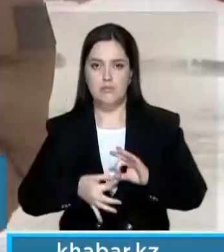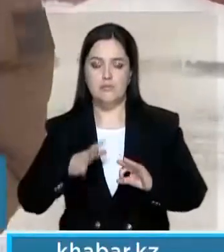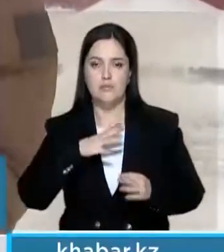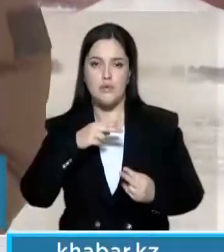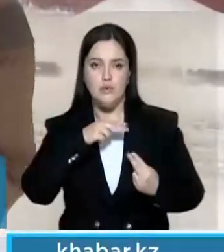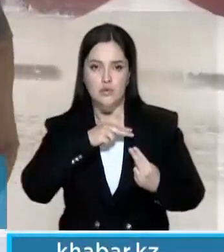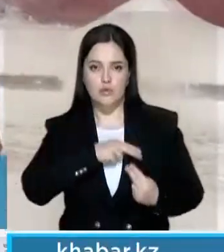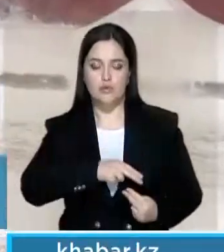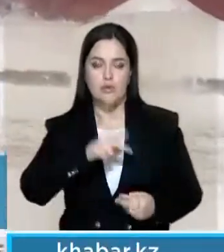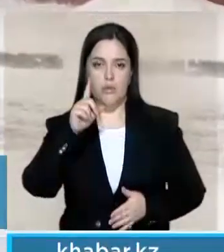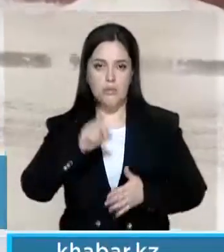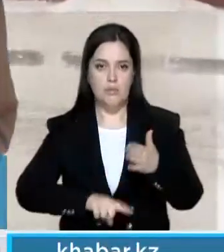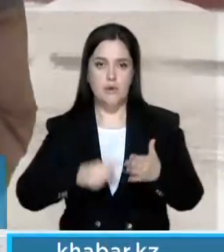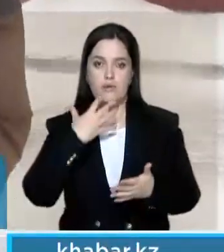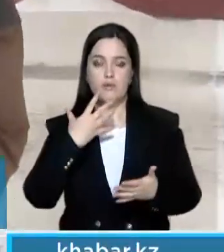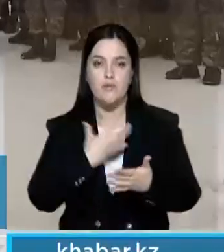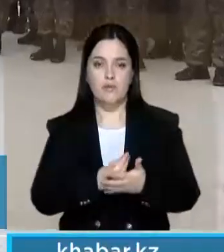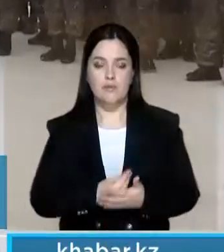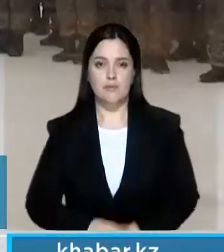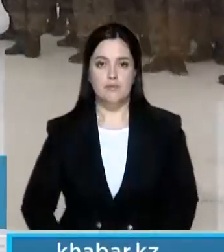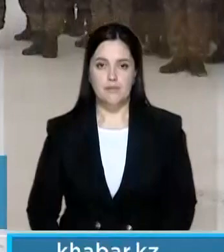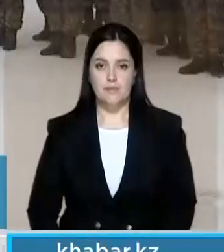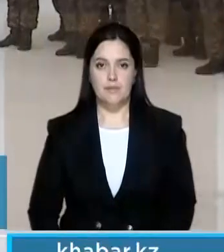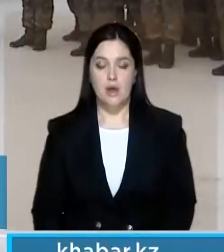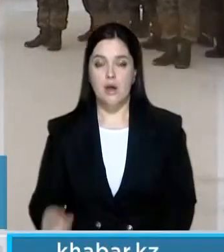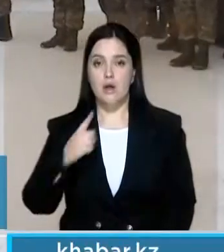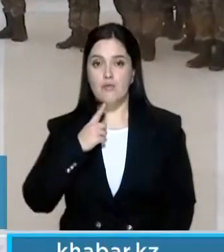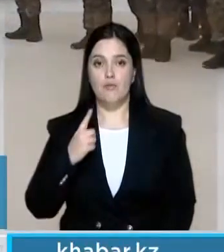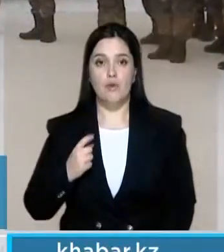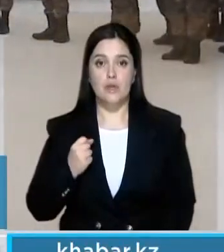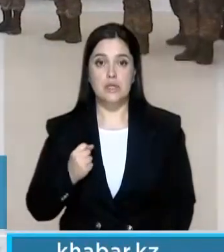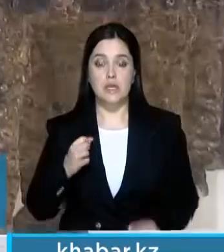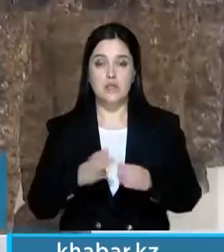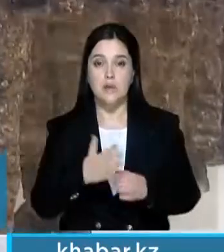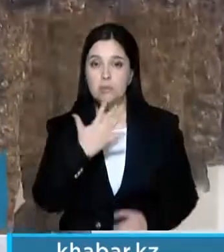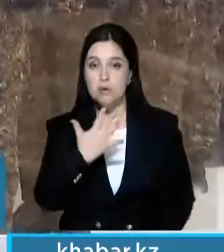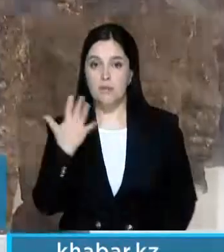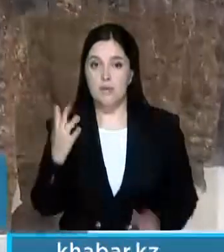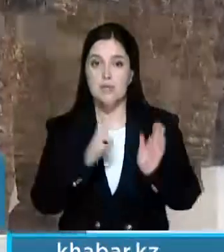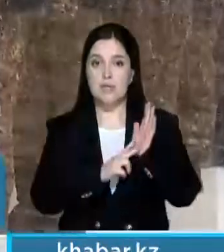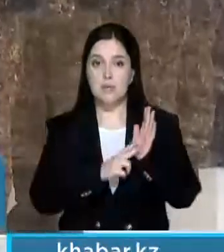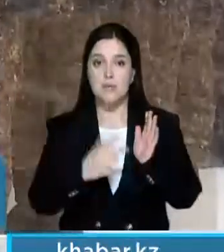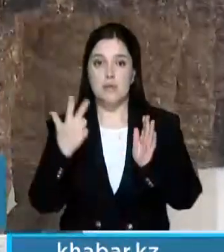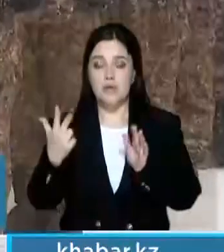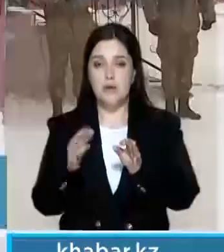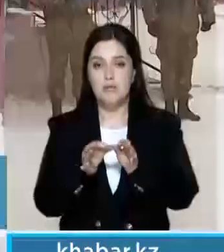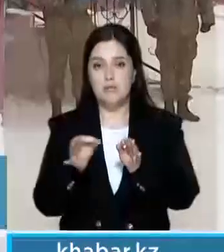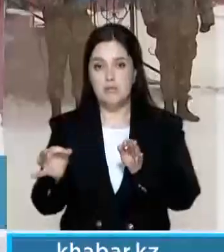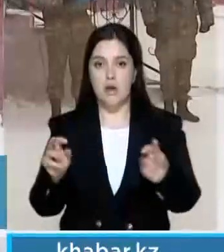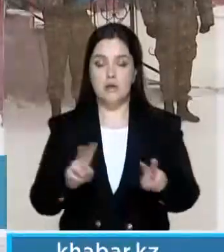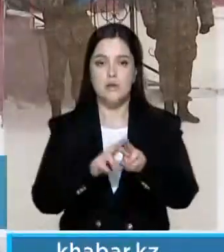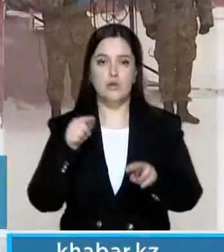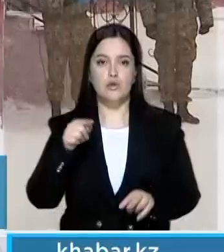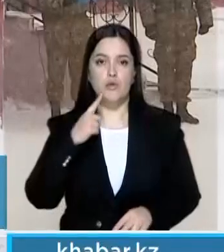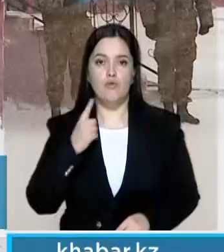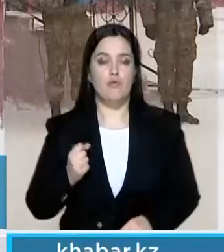и преданностью своему любимому делу. В воинской части 55-73, расположенной в пригороде Астаны, служит около 1000 солдат срочной